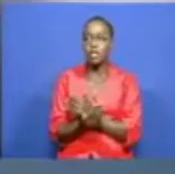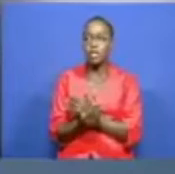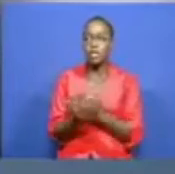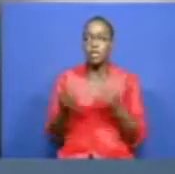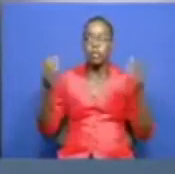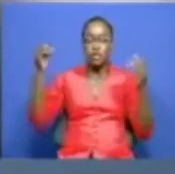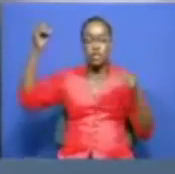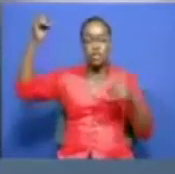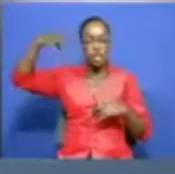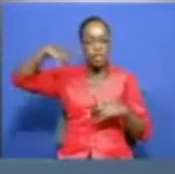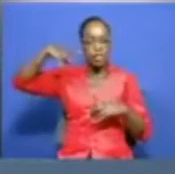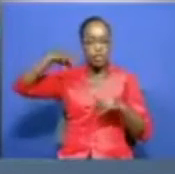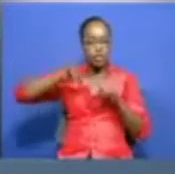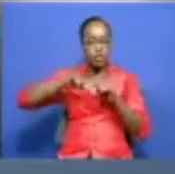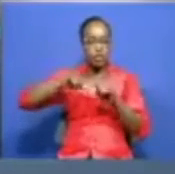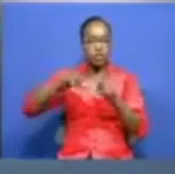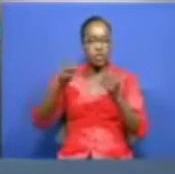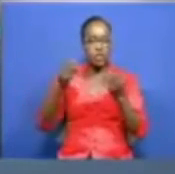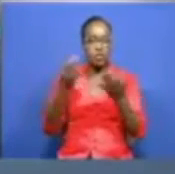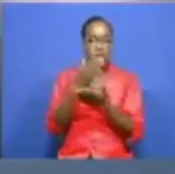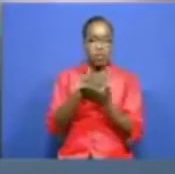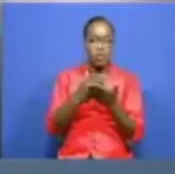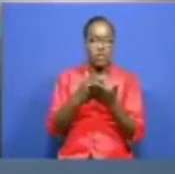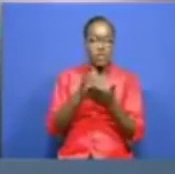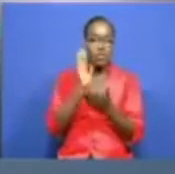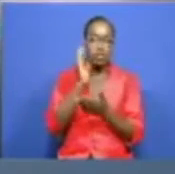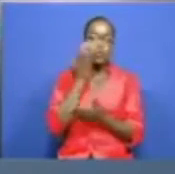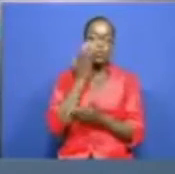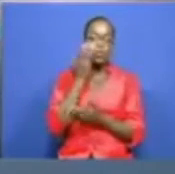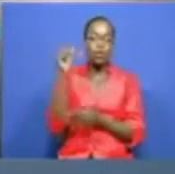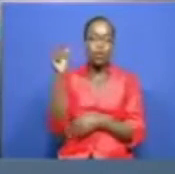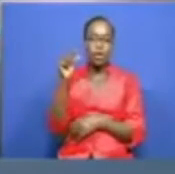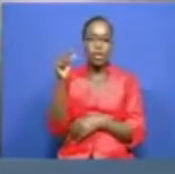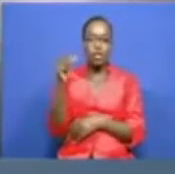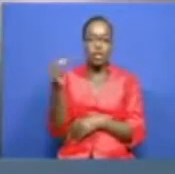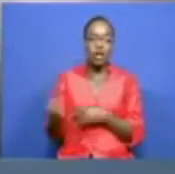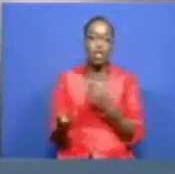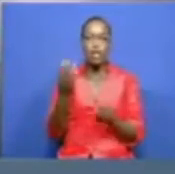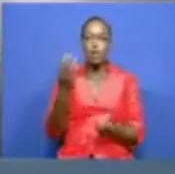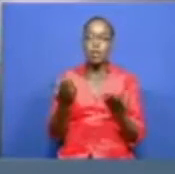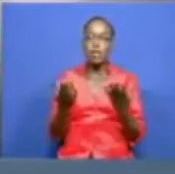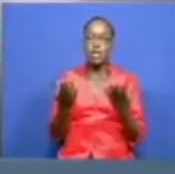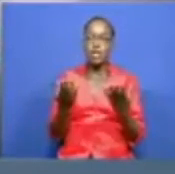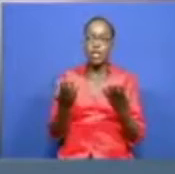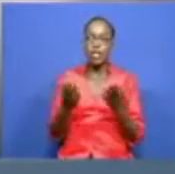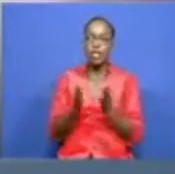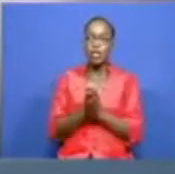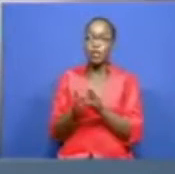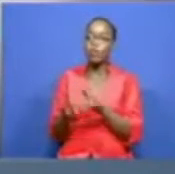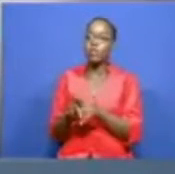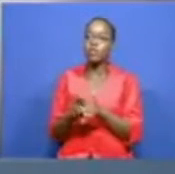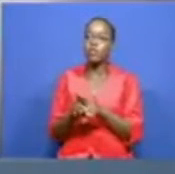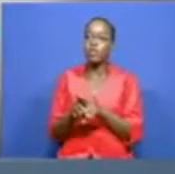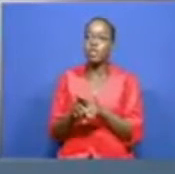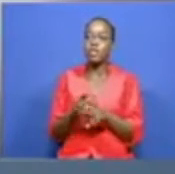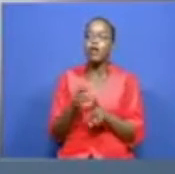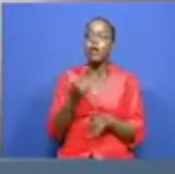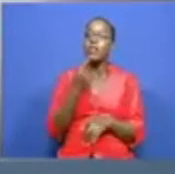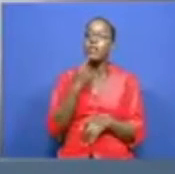jua vitashamiri katika maeneo mengi ya nchi, maeneo ya Isiolo, Garissa, Mandera na viunga vyake hadi katika maeneo ya Ziwa